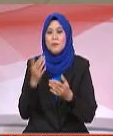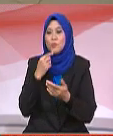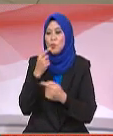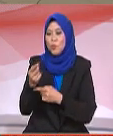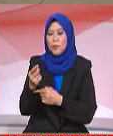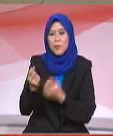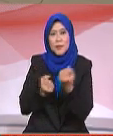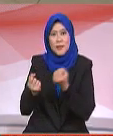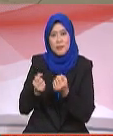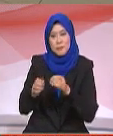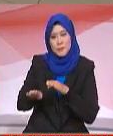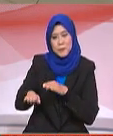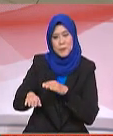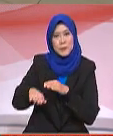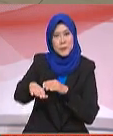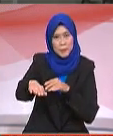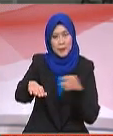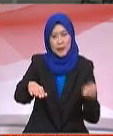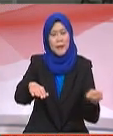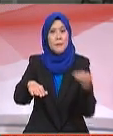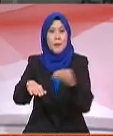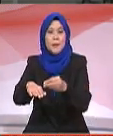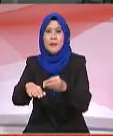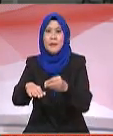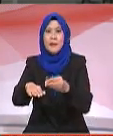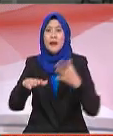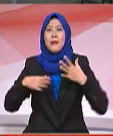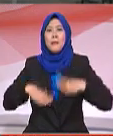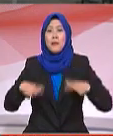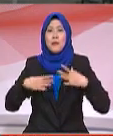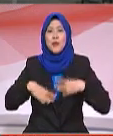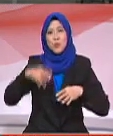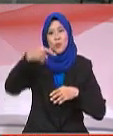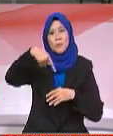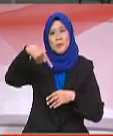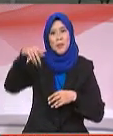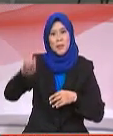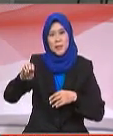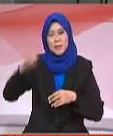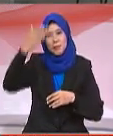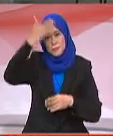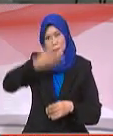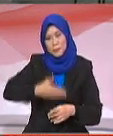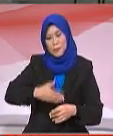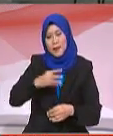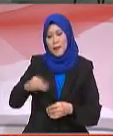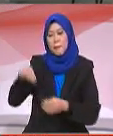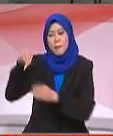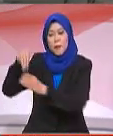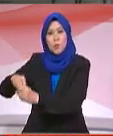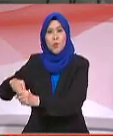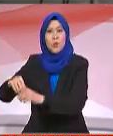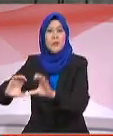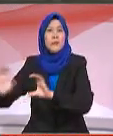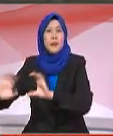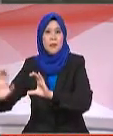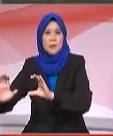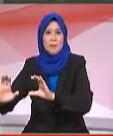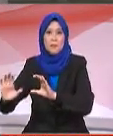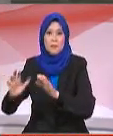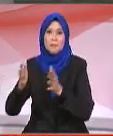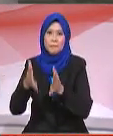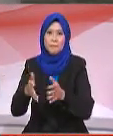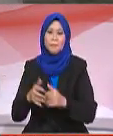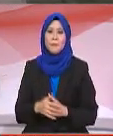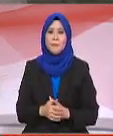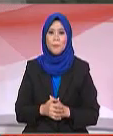daripada APAM yang sentiasa memakai baju PPE dan memasukkan makanan itu ke dalam kereta mereka. Agihan